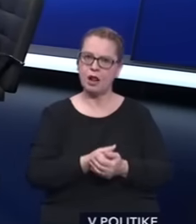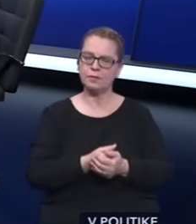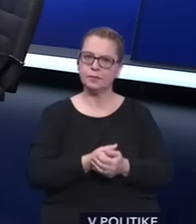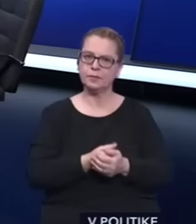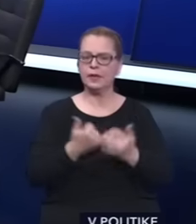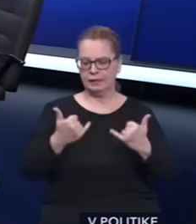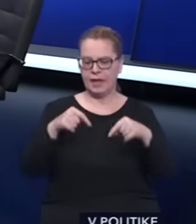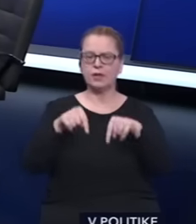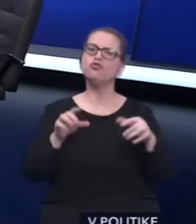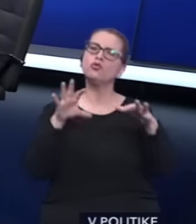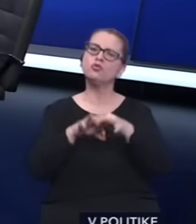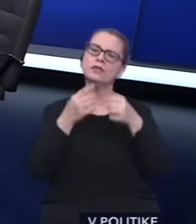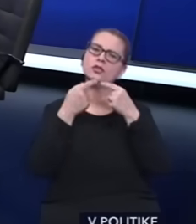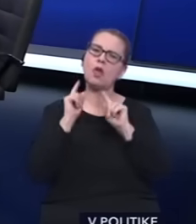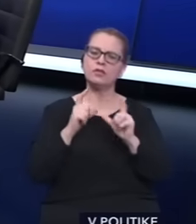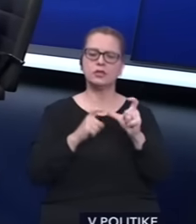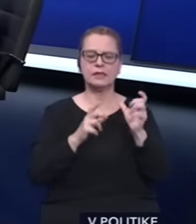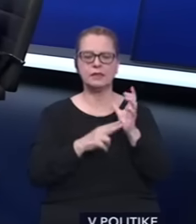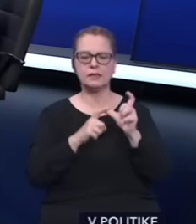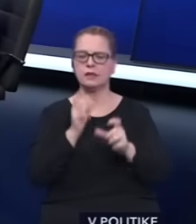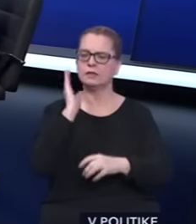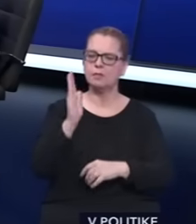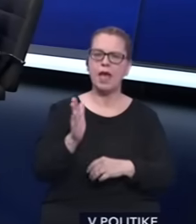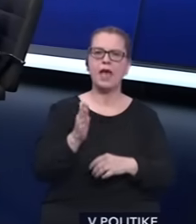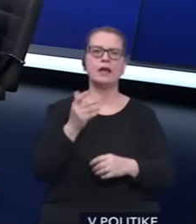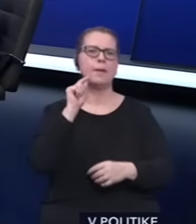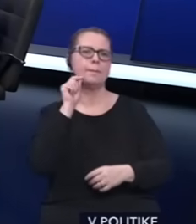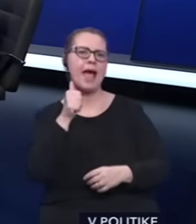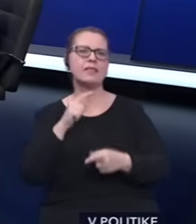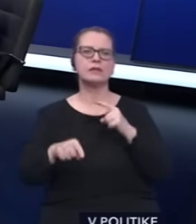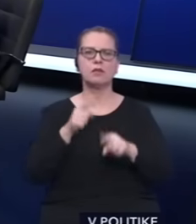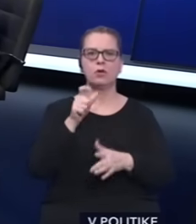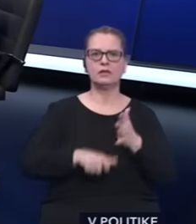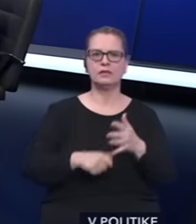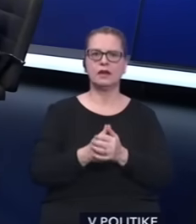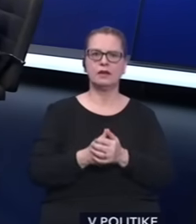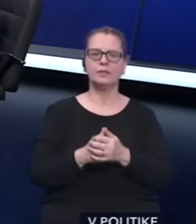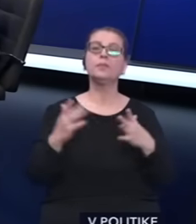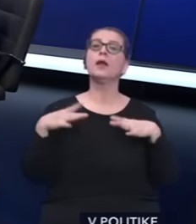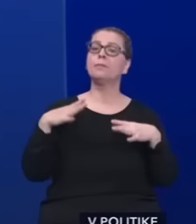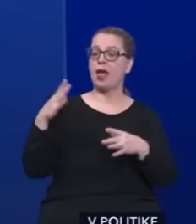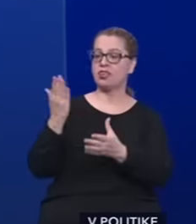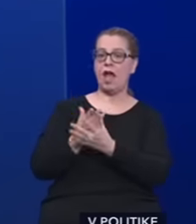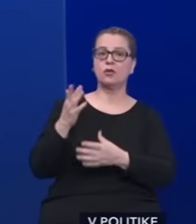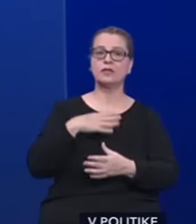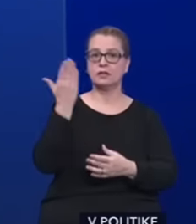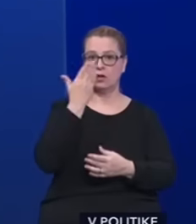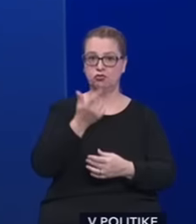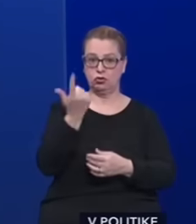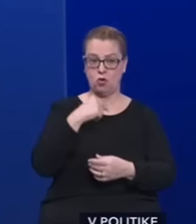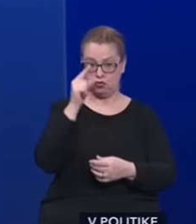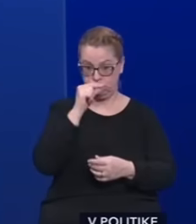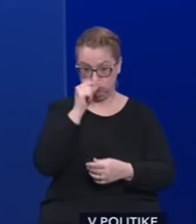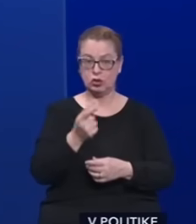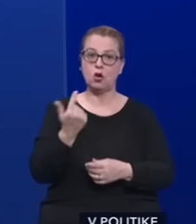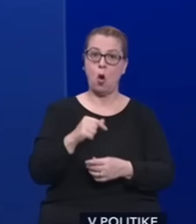Slovensku myslím teraz SNS, Smer, ale aj maďarské politické strany. Pán Danko sa chce učiť od politikov typu Orbán alebo Putin, tak